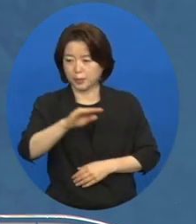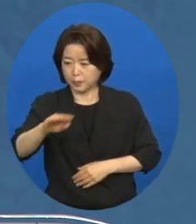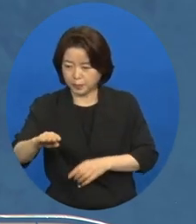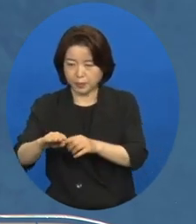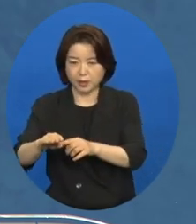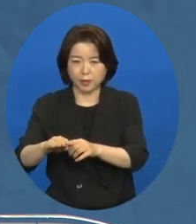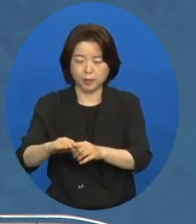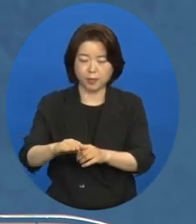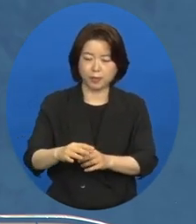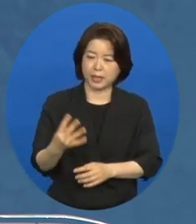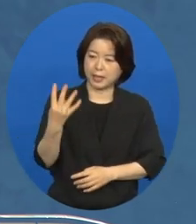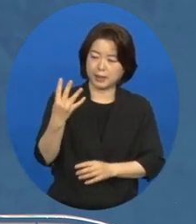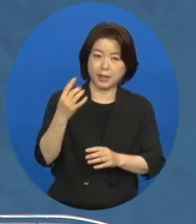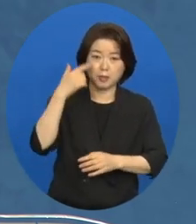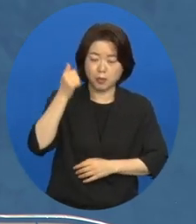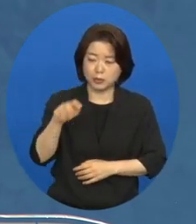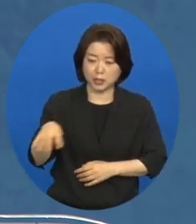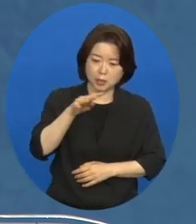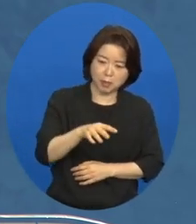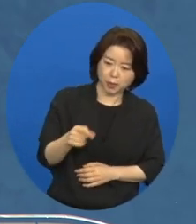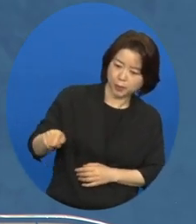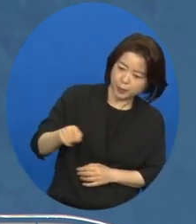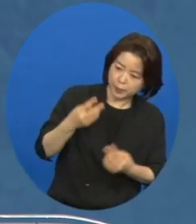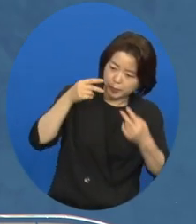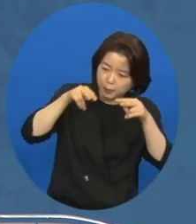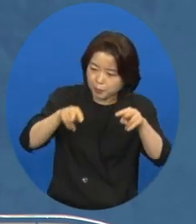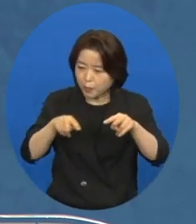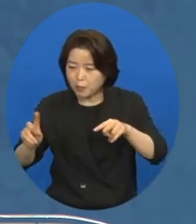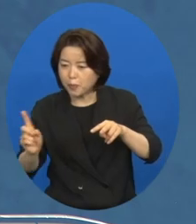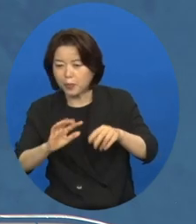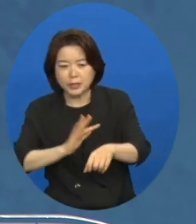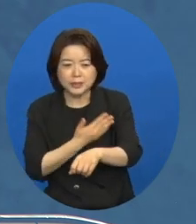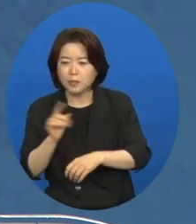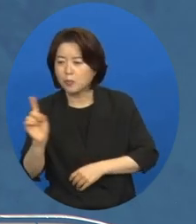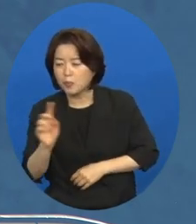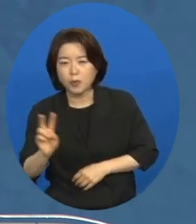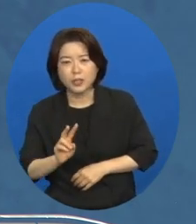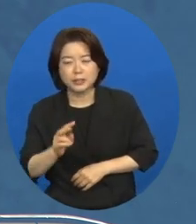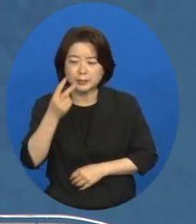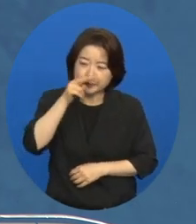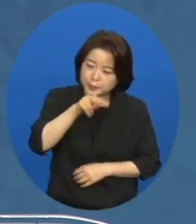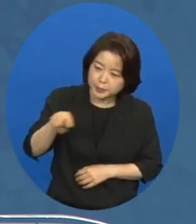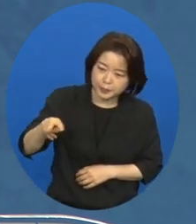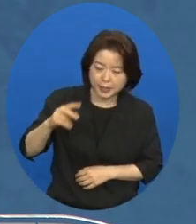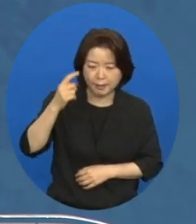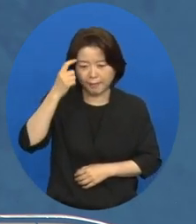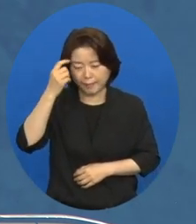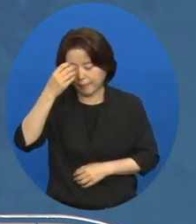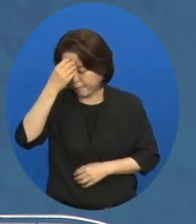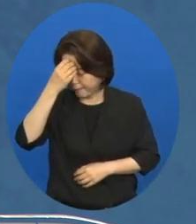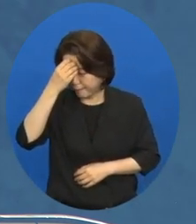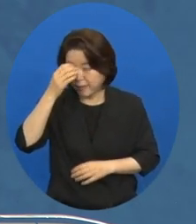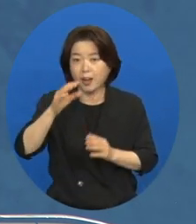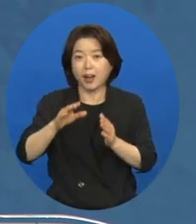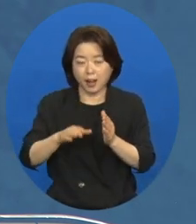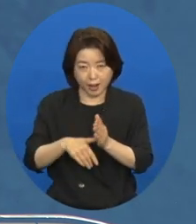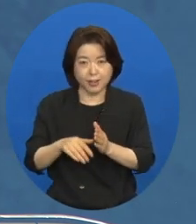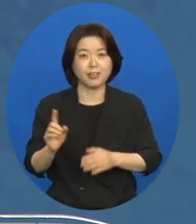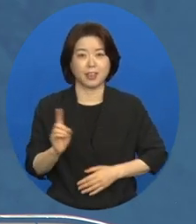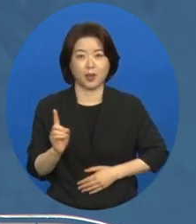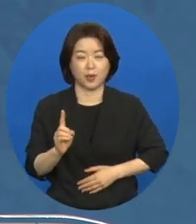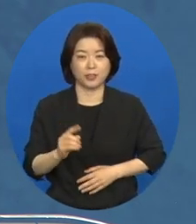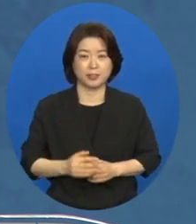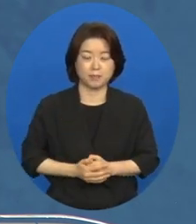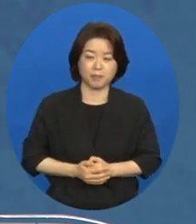분이 이렇게 밖에 나와서 도대체 뭐가 잘못됐을까? 이렇게 골머리를 앓고 있는데